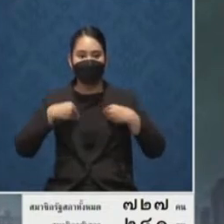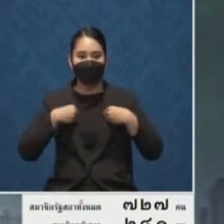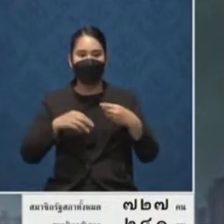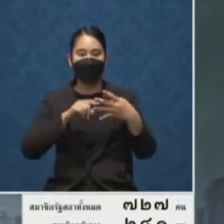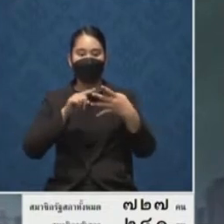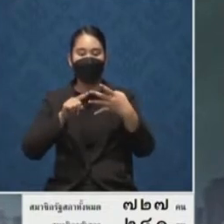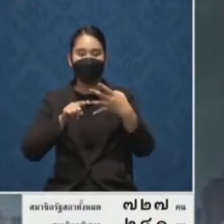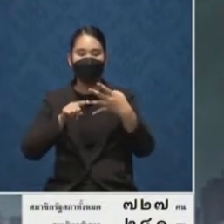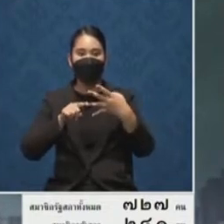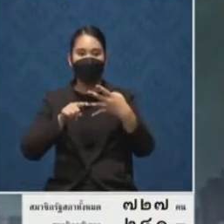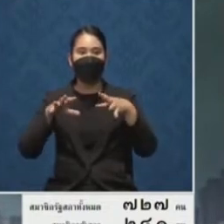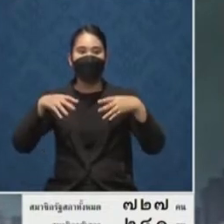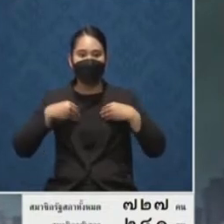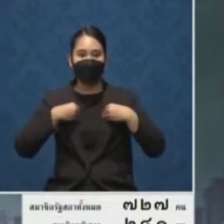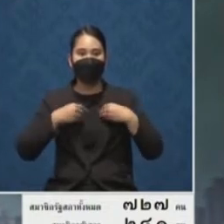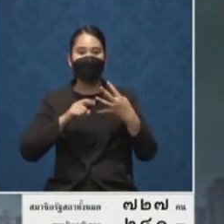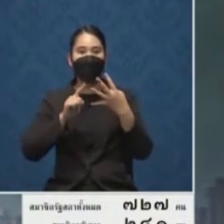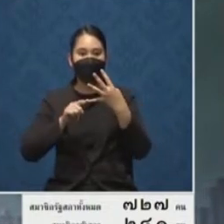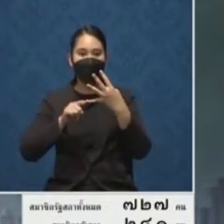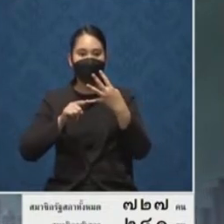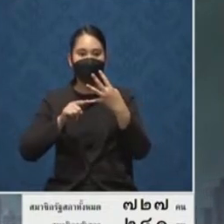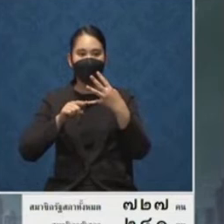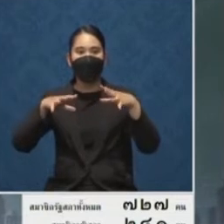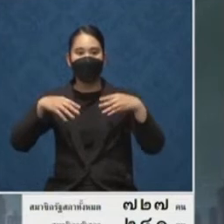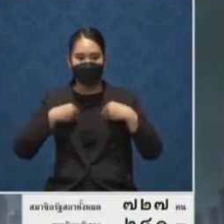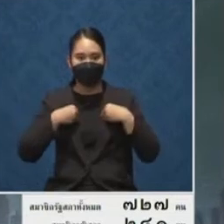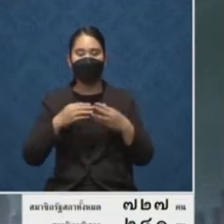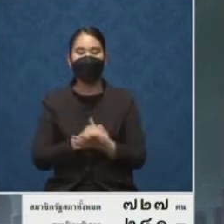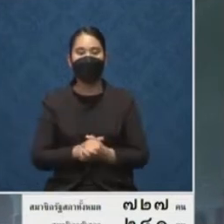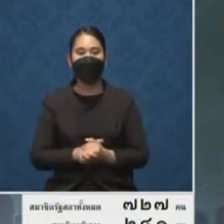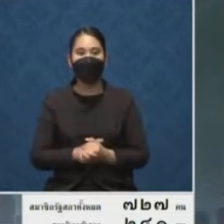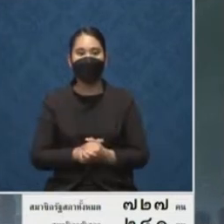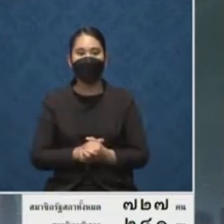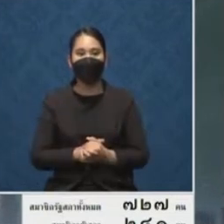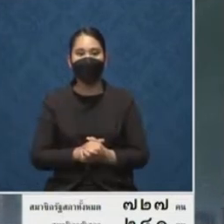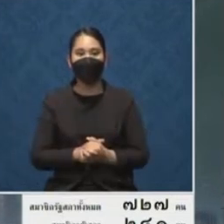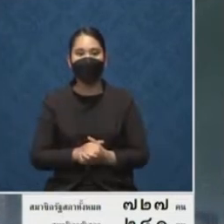รับหลักการ3รับหลักการ4รับหลักการครับ